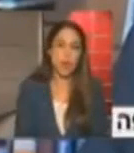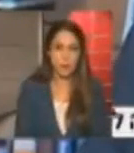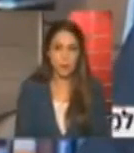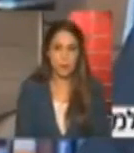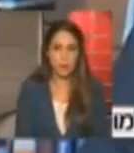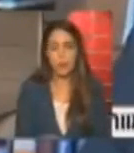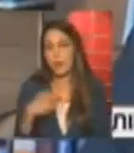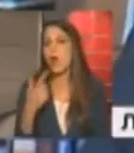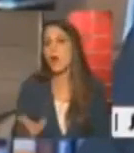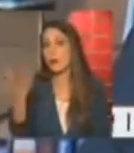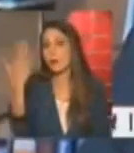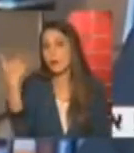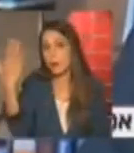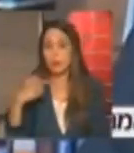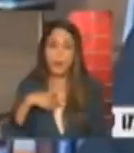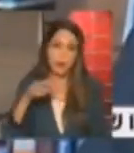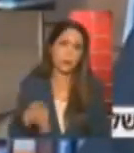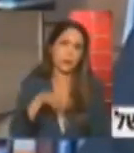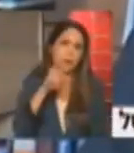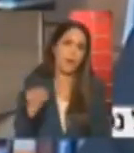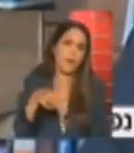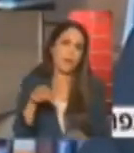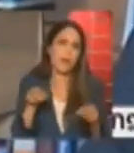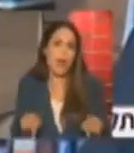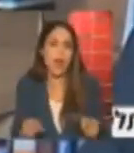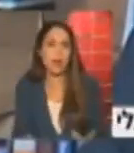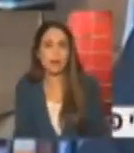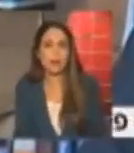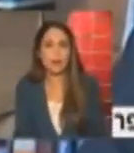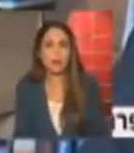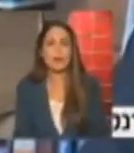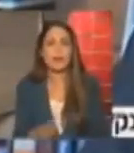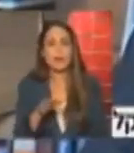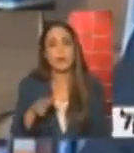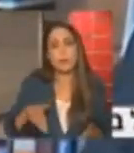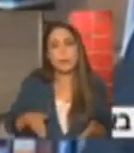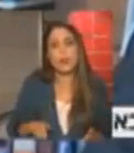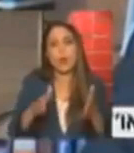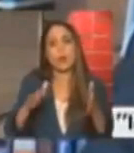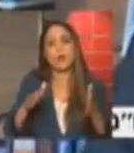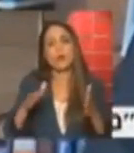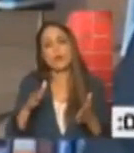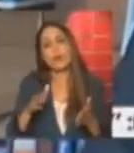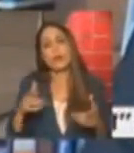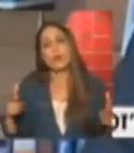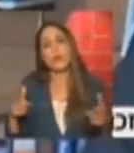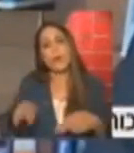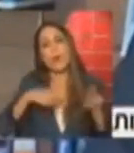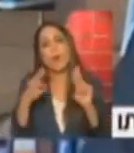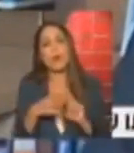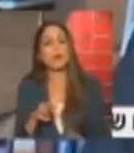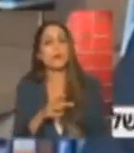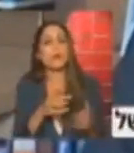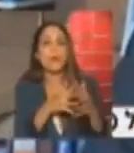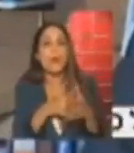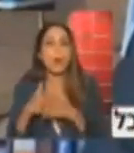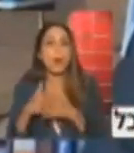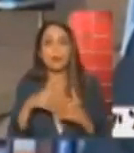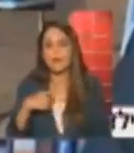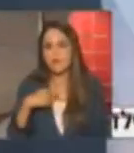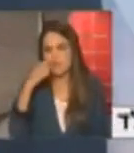קודם, אני מסתובב גם במסדרונות האומות המאוחדות, זקוף קומה וגאה, במי אני